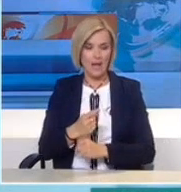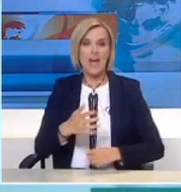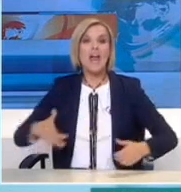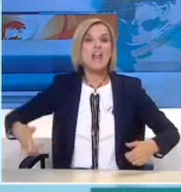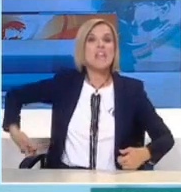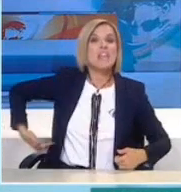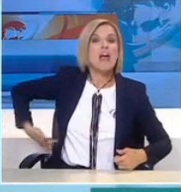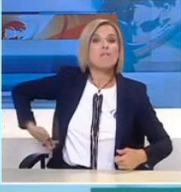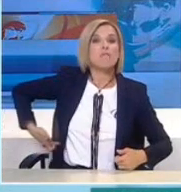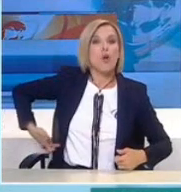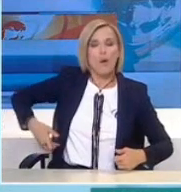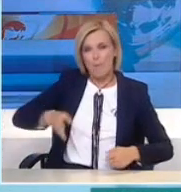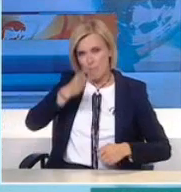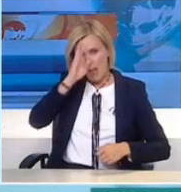νεφροπάθεια